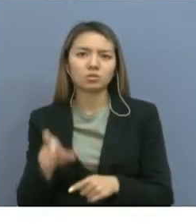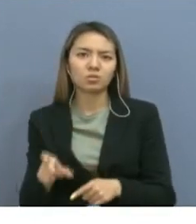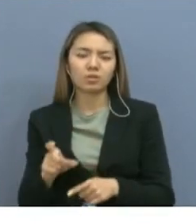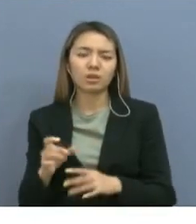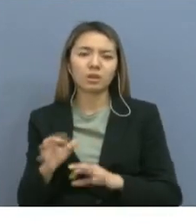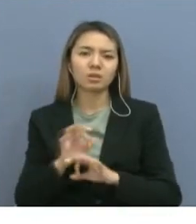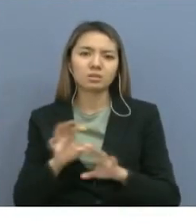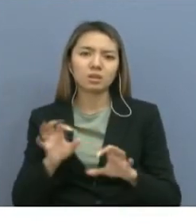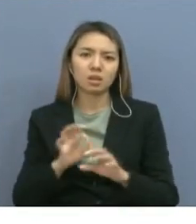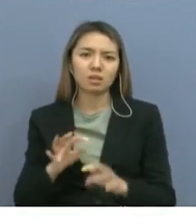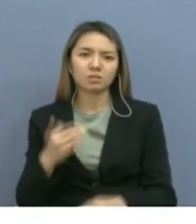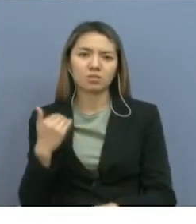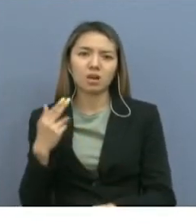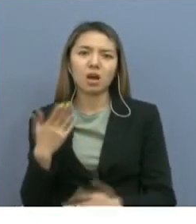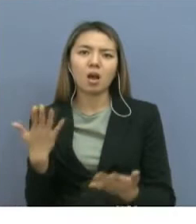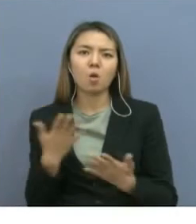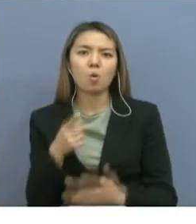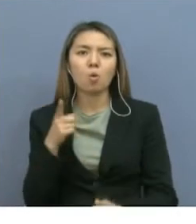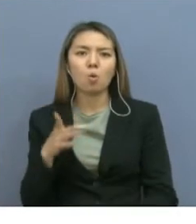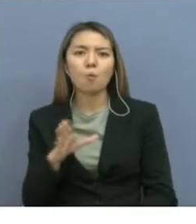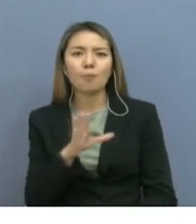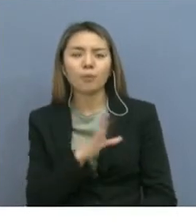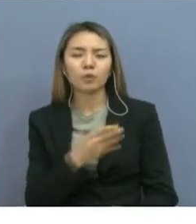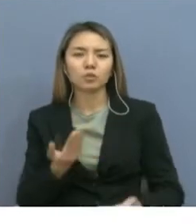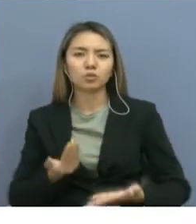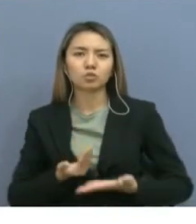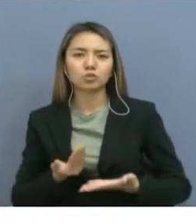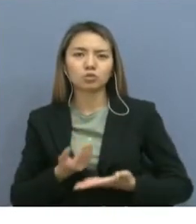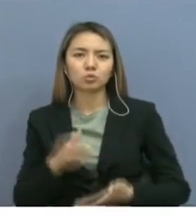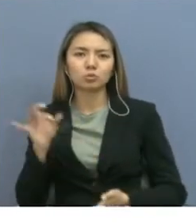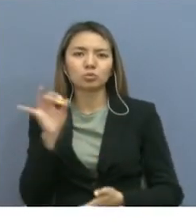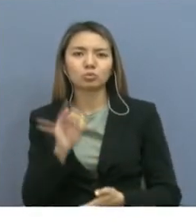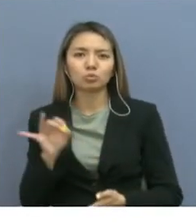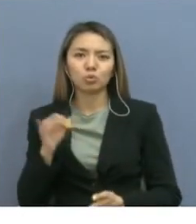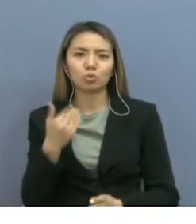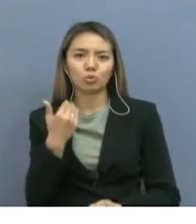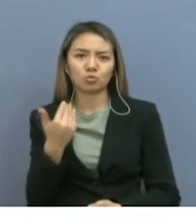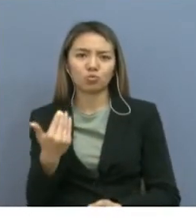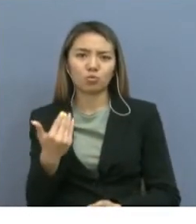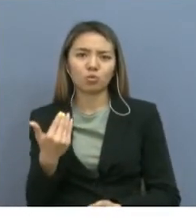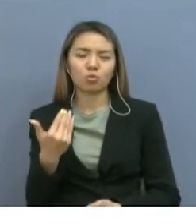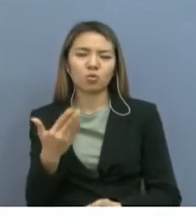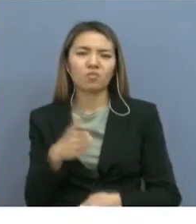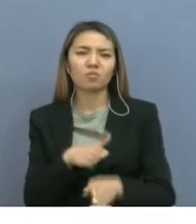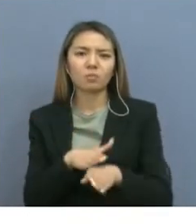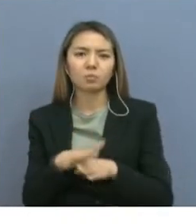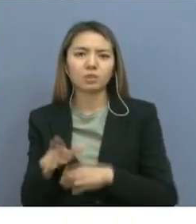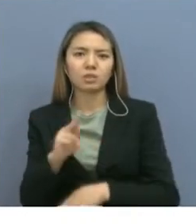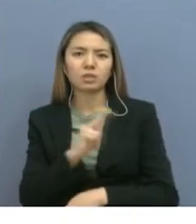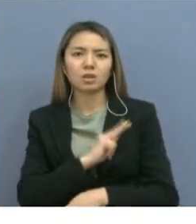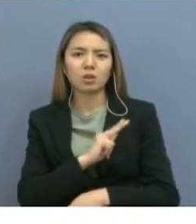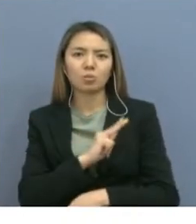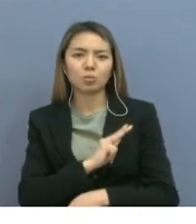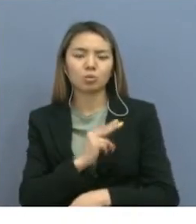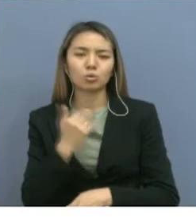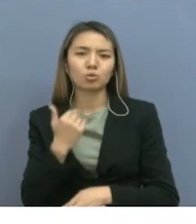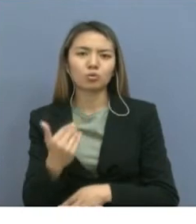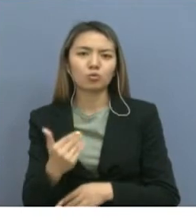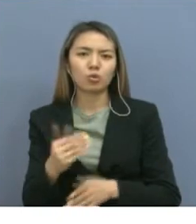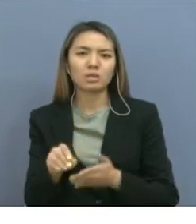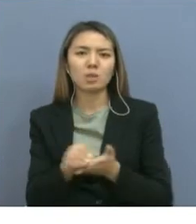айтып, Шоқанның өмір баянын, атқарған қызметін, шығарған